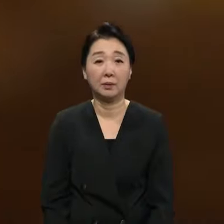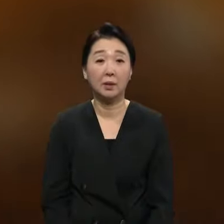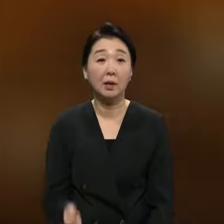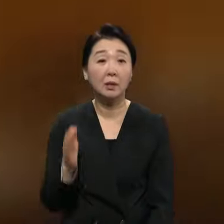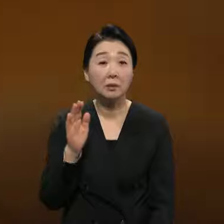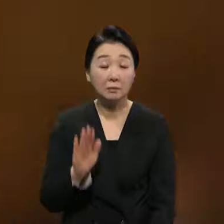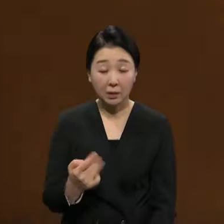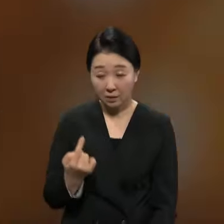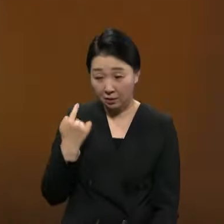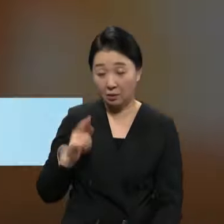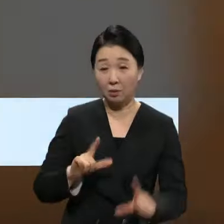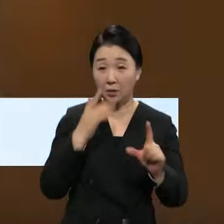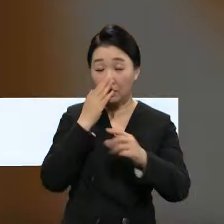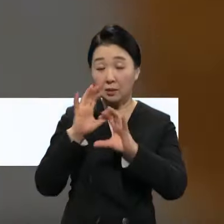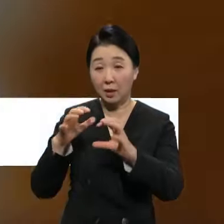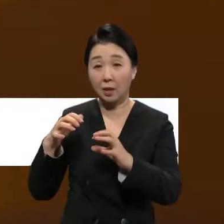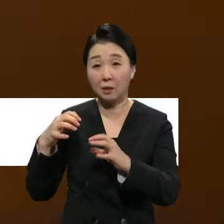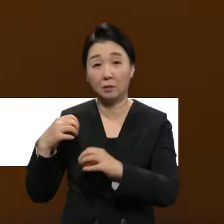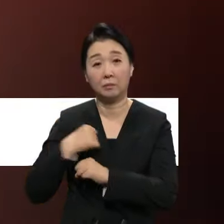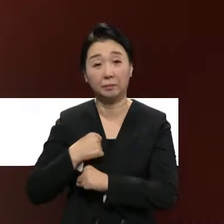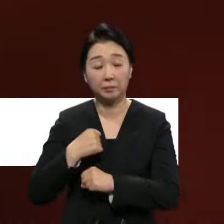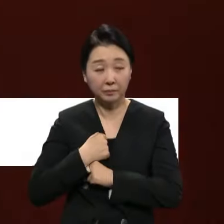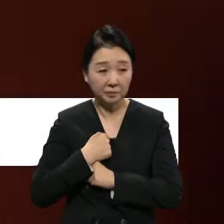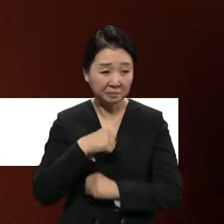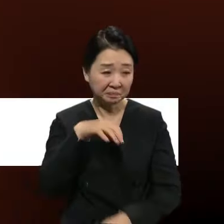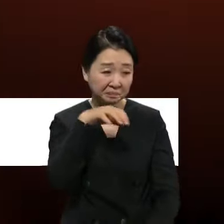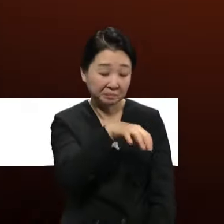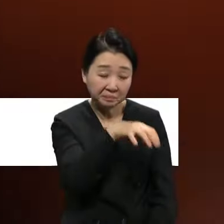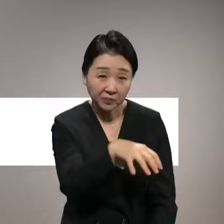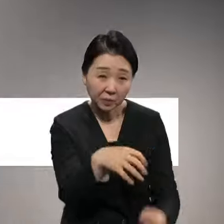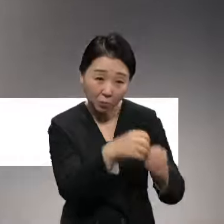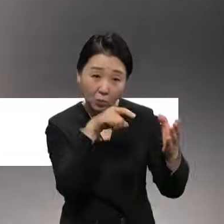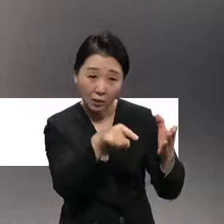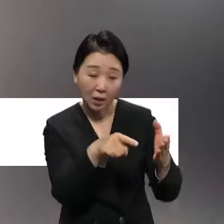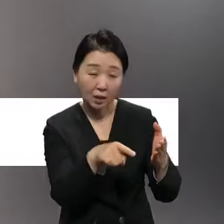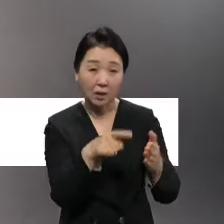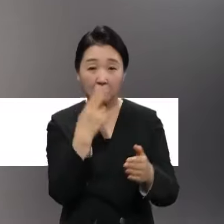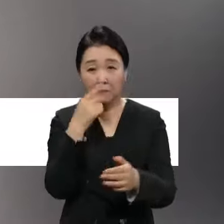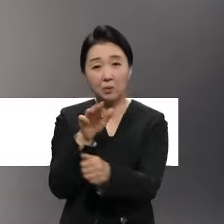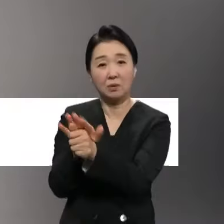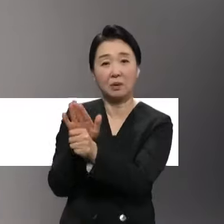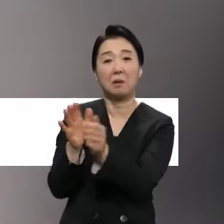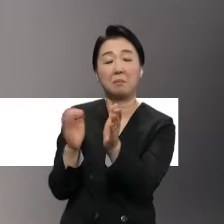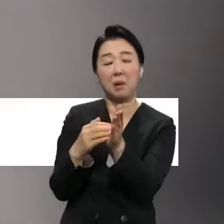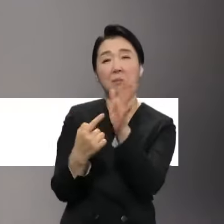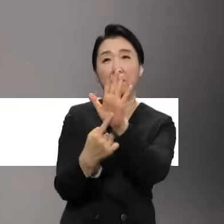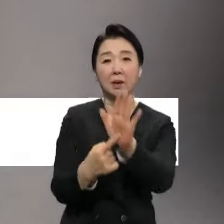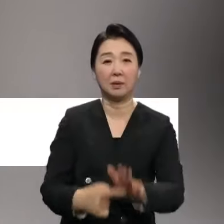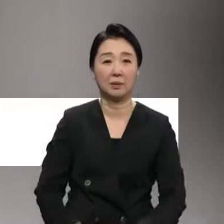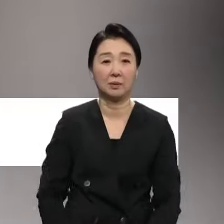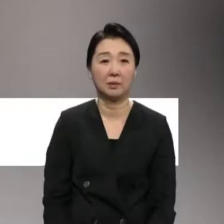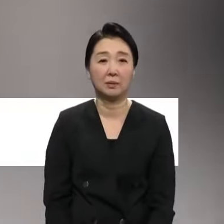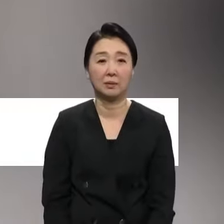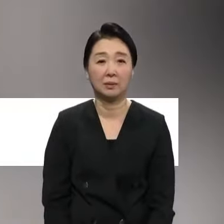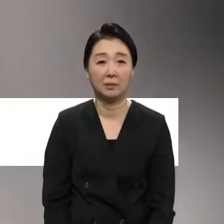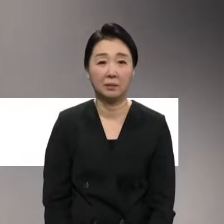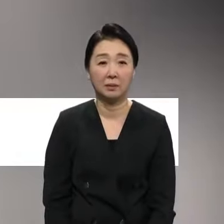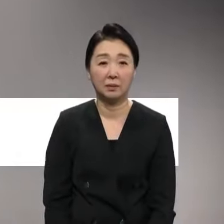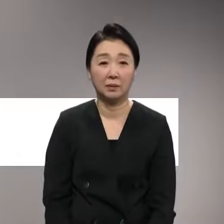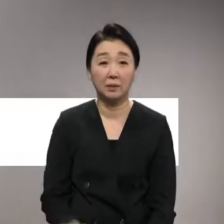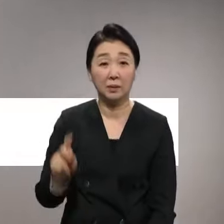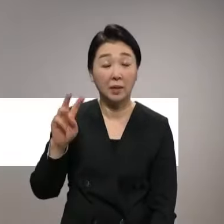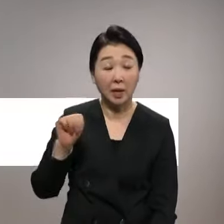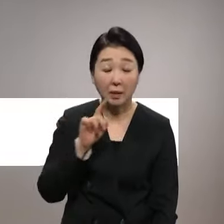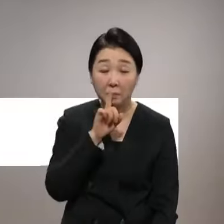하지만 전날 이스라엘군의 라파 난민촌 공격에 사용된 폭탄이 미국에서 지원한 것이란 언론 보도가 나왔습니다. CNN은